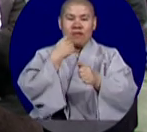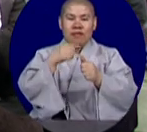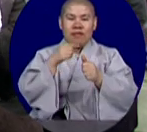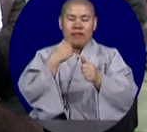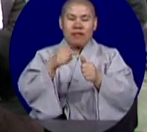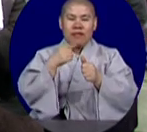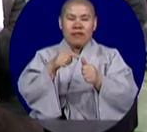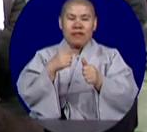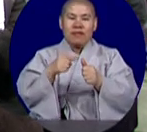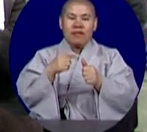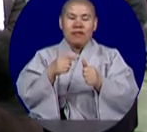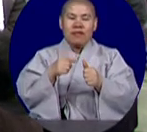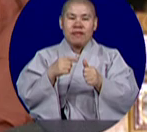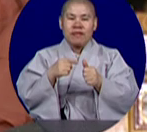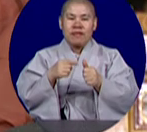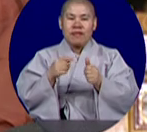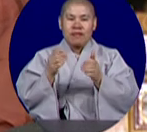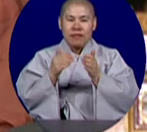이거요.